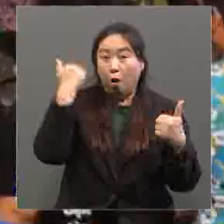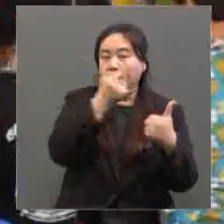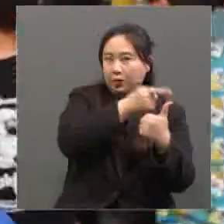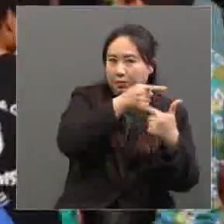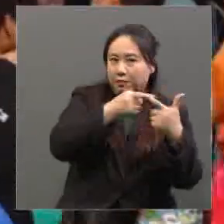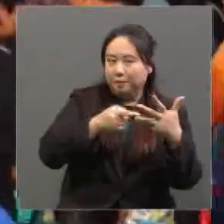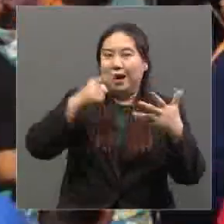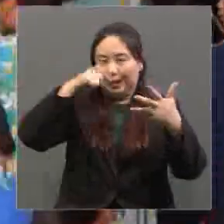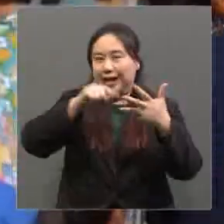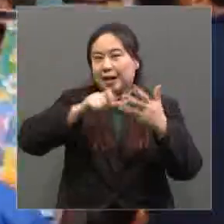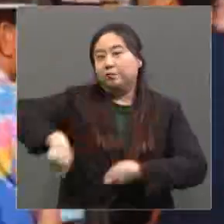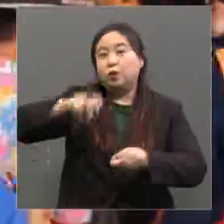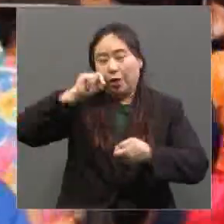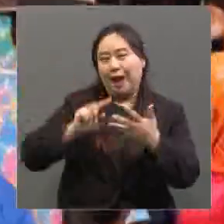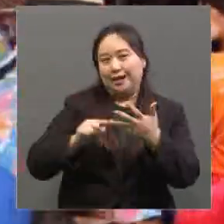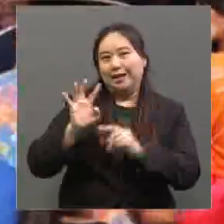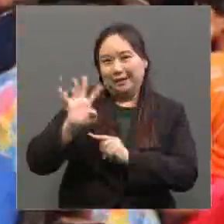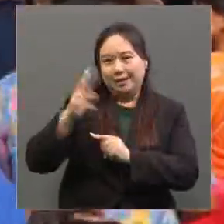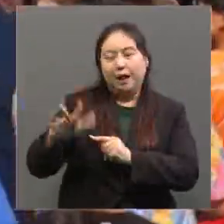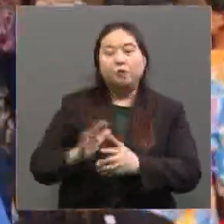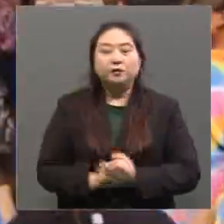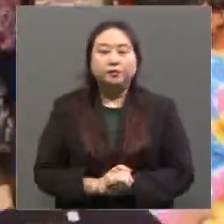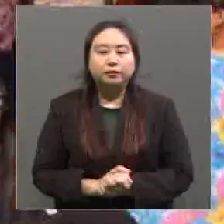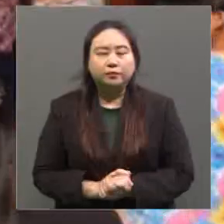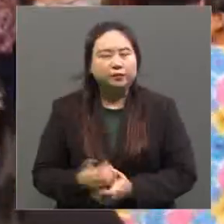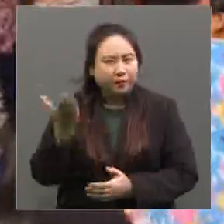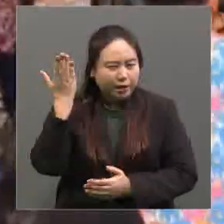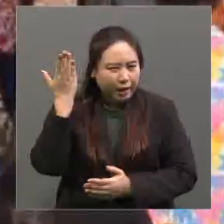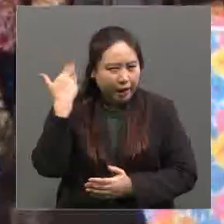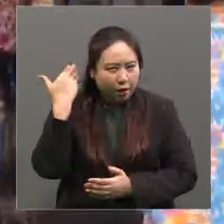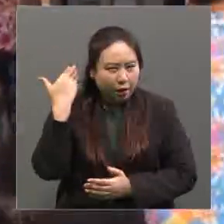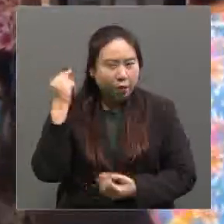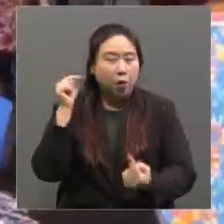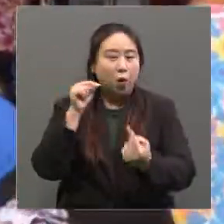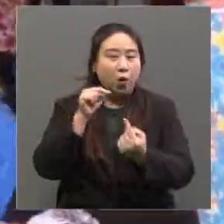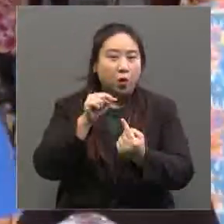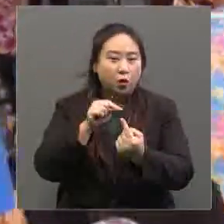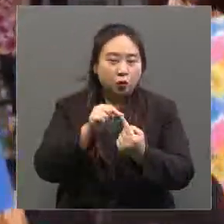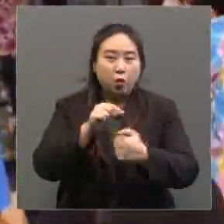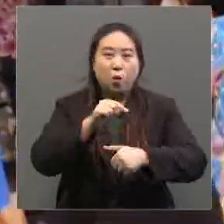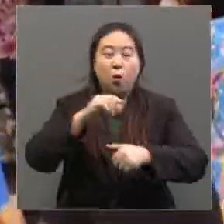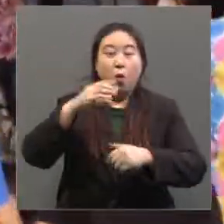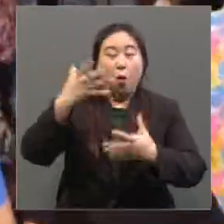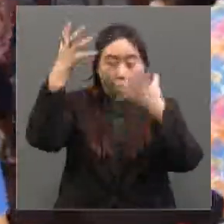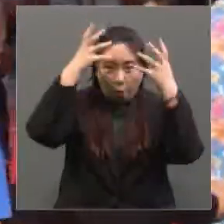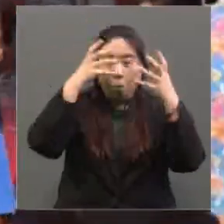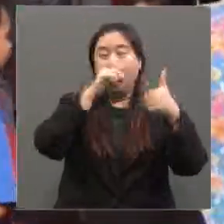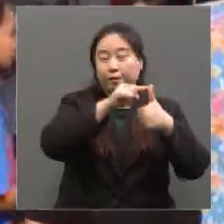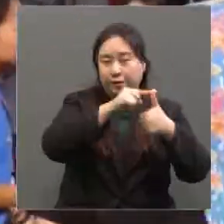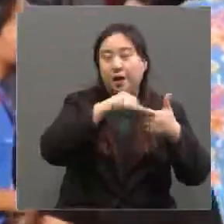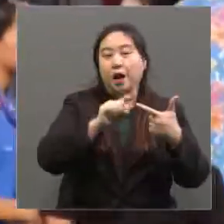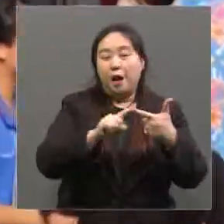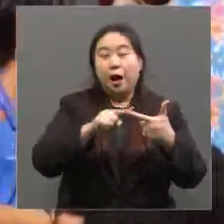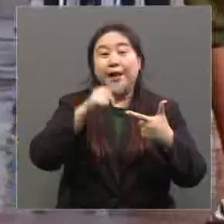นี้เนี่ยยูเนสโกได้เคยประกาศขึ้นทะเบียนให้โคนเมื่อปี 2561นวดไทยปี 2562แล้วก็